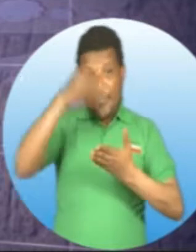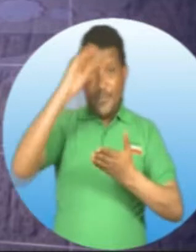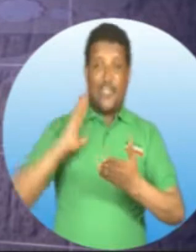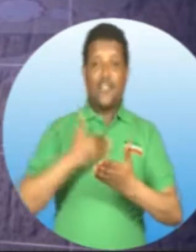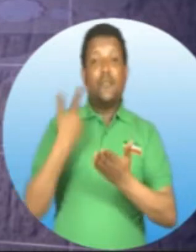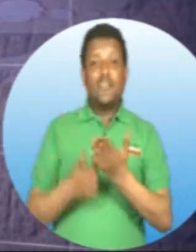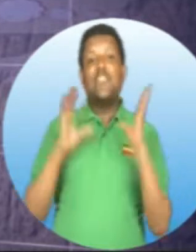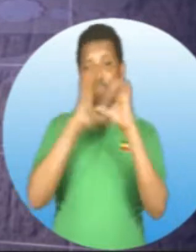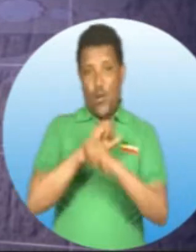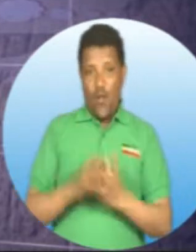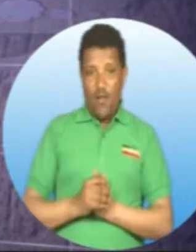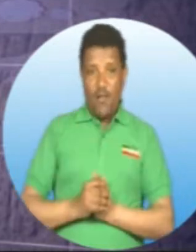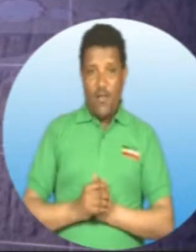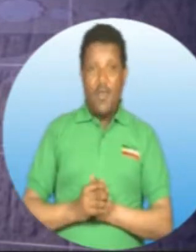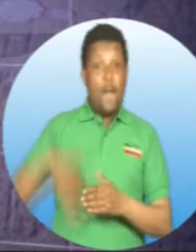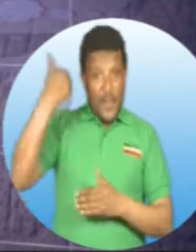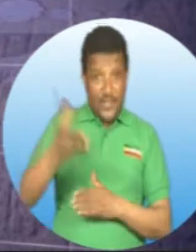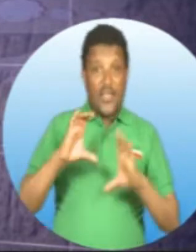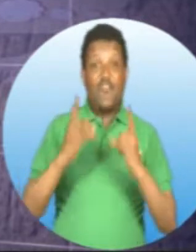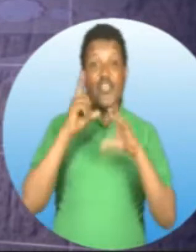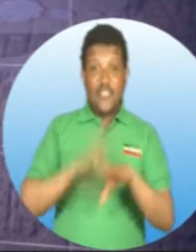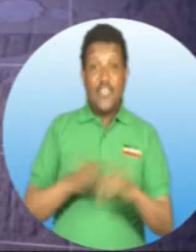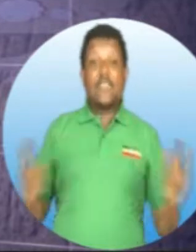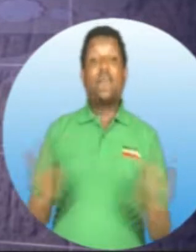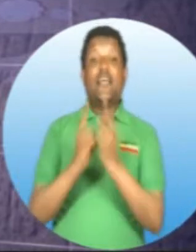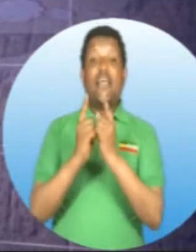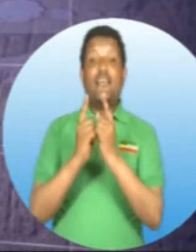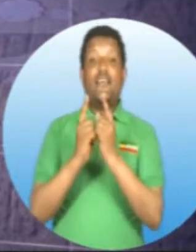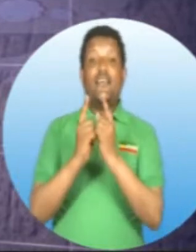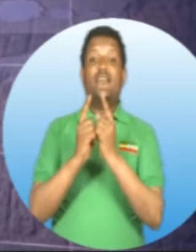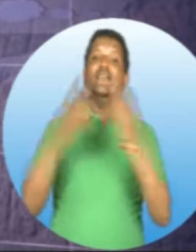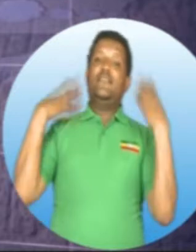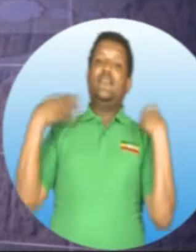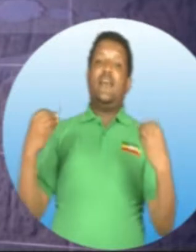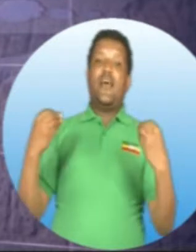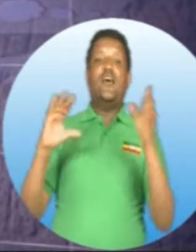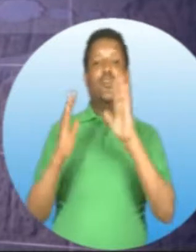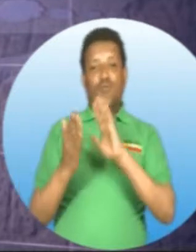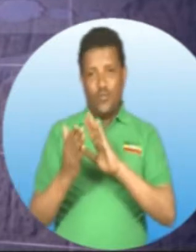አድርጋለሁ። የዛሬው ትምህርታችን በዚህ ተጠናቋል። በቀጣይ ክፍለ ጊዜ